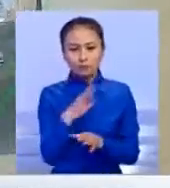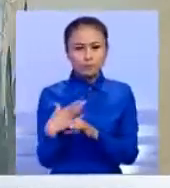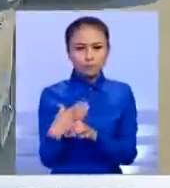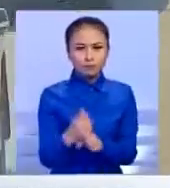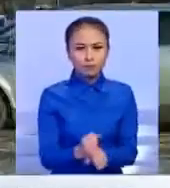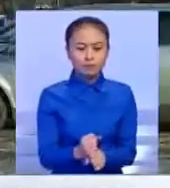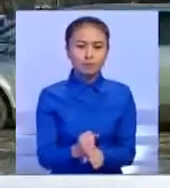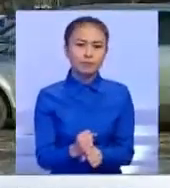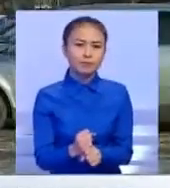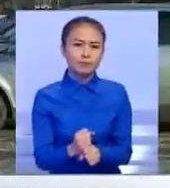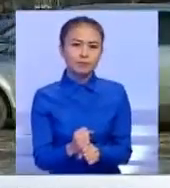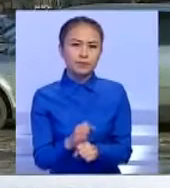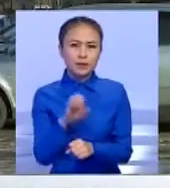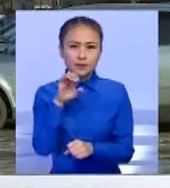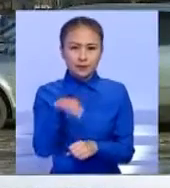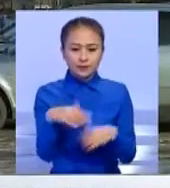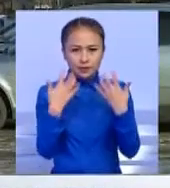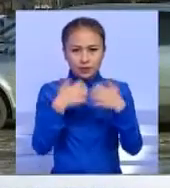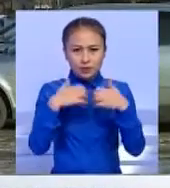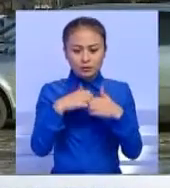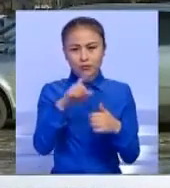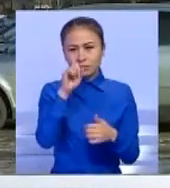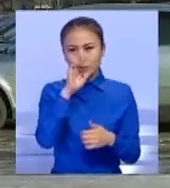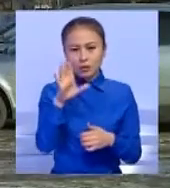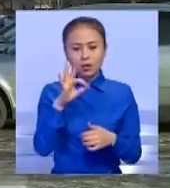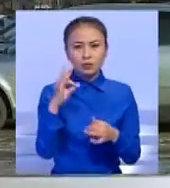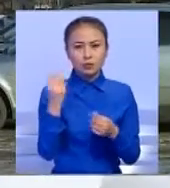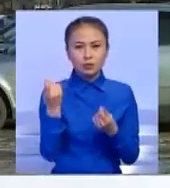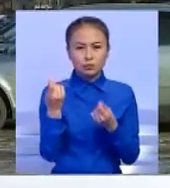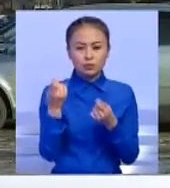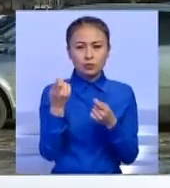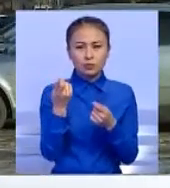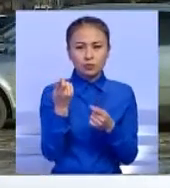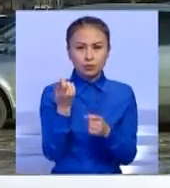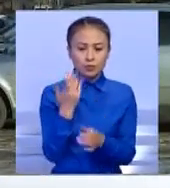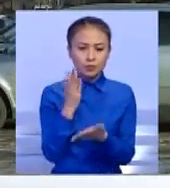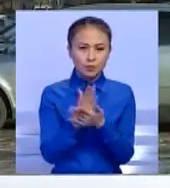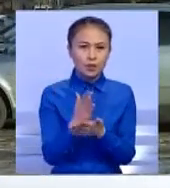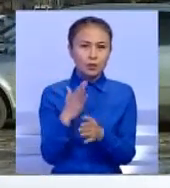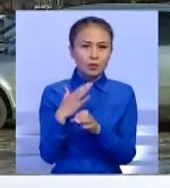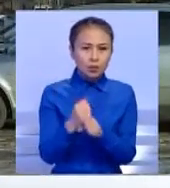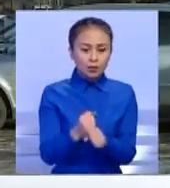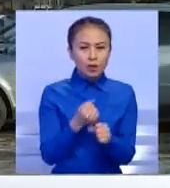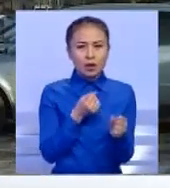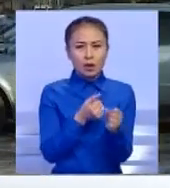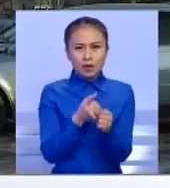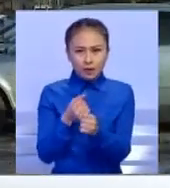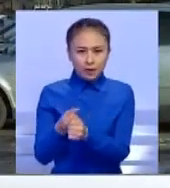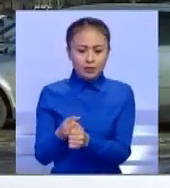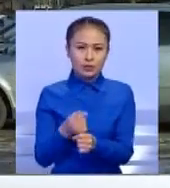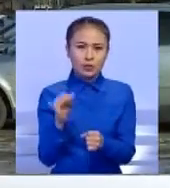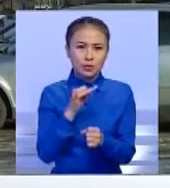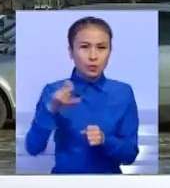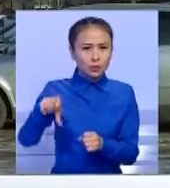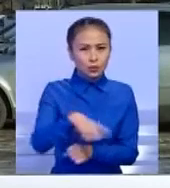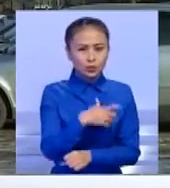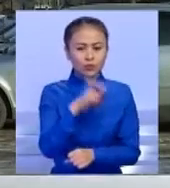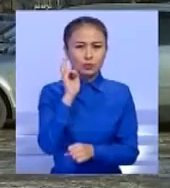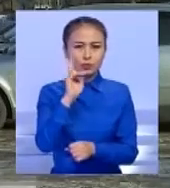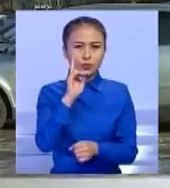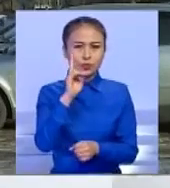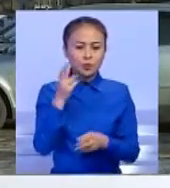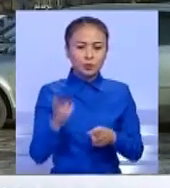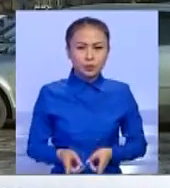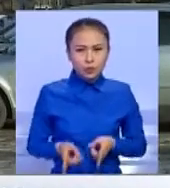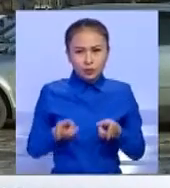азайған. Статистикаға қарасақ, әжептәуір төмендеген жол көлік апаты да және де көшеде жасалатын